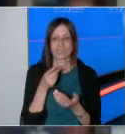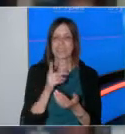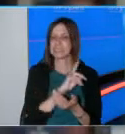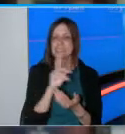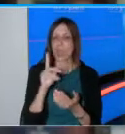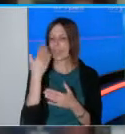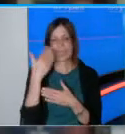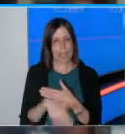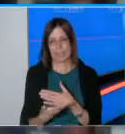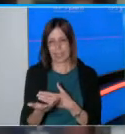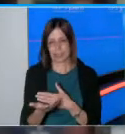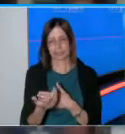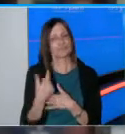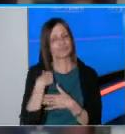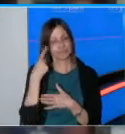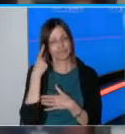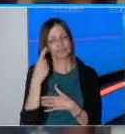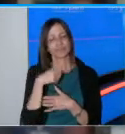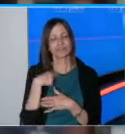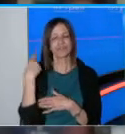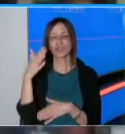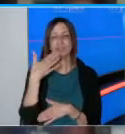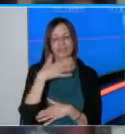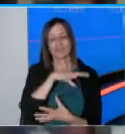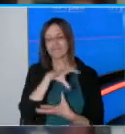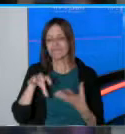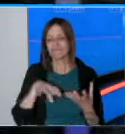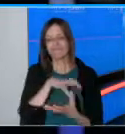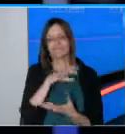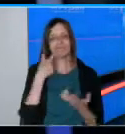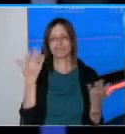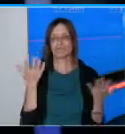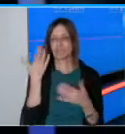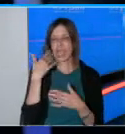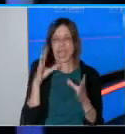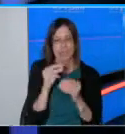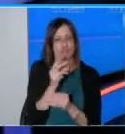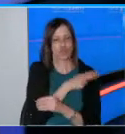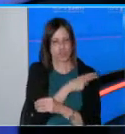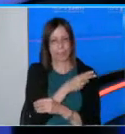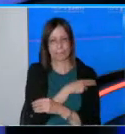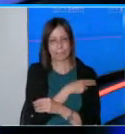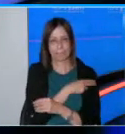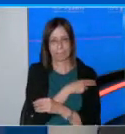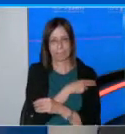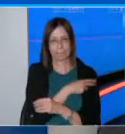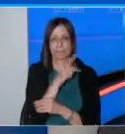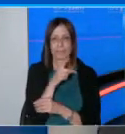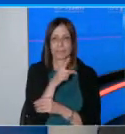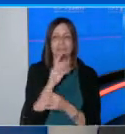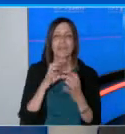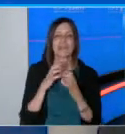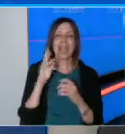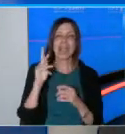זה לא ייגמר, ואני יודע שכל המדינה געשה ורעשה על מה שקרה עם השוטרים בכפר